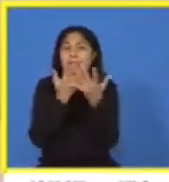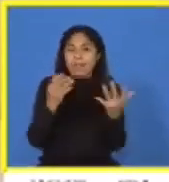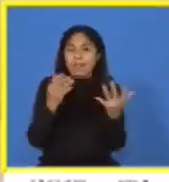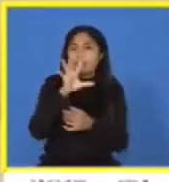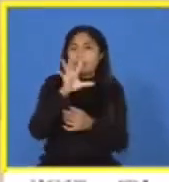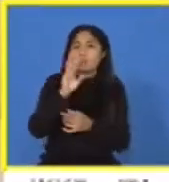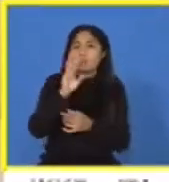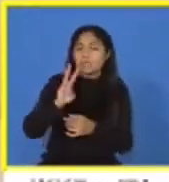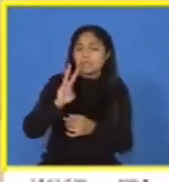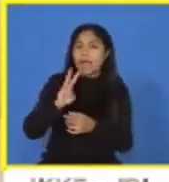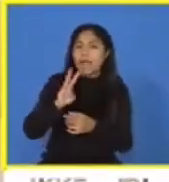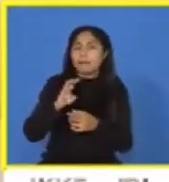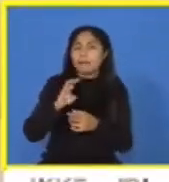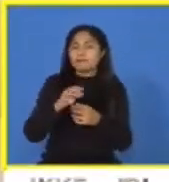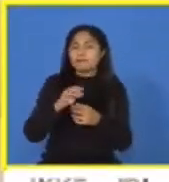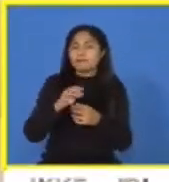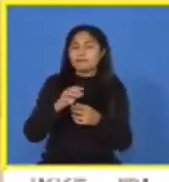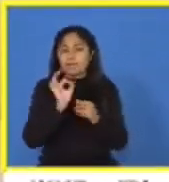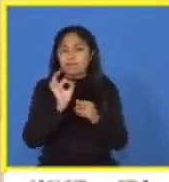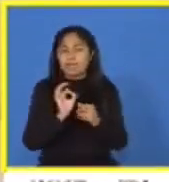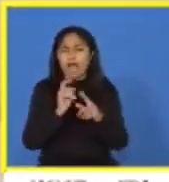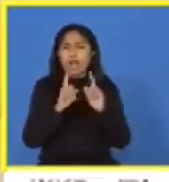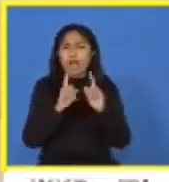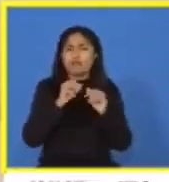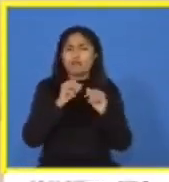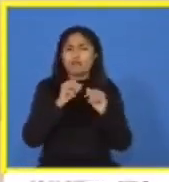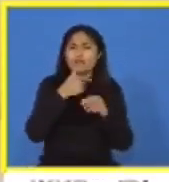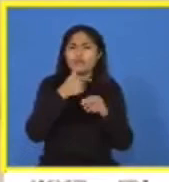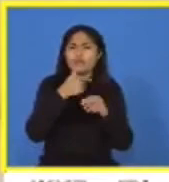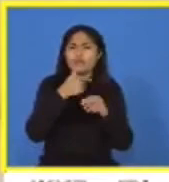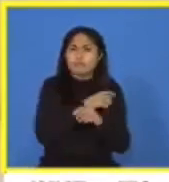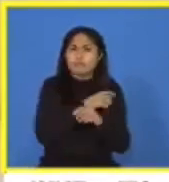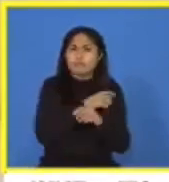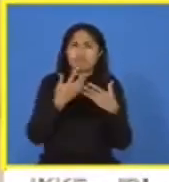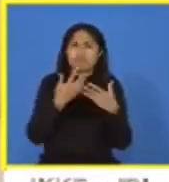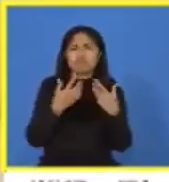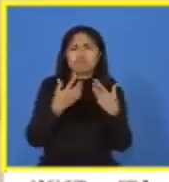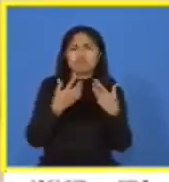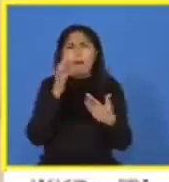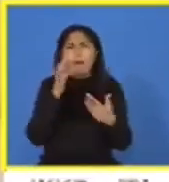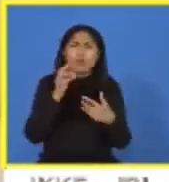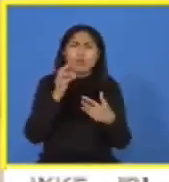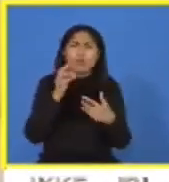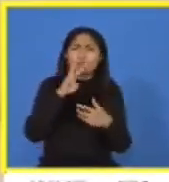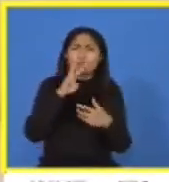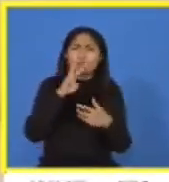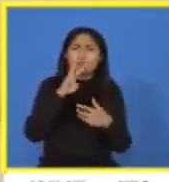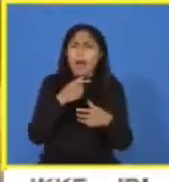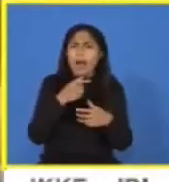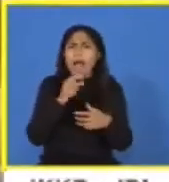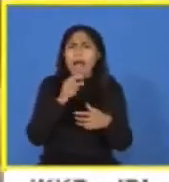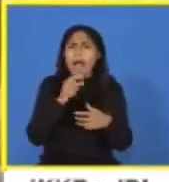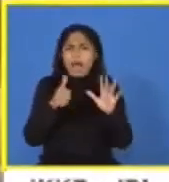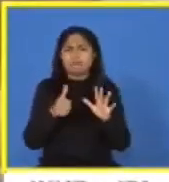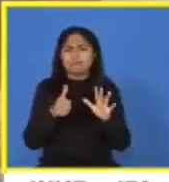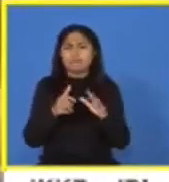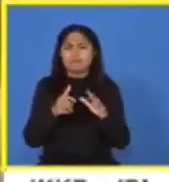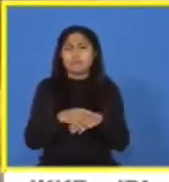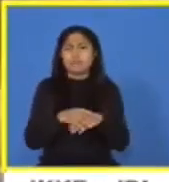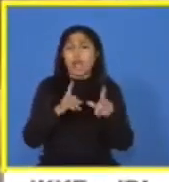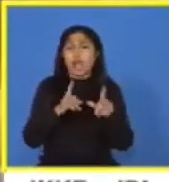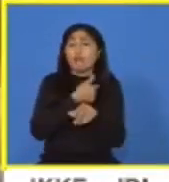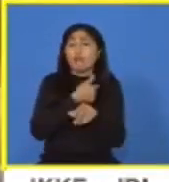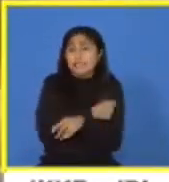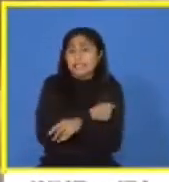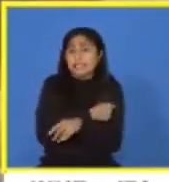53,12%, dan vaksin kedua ini sangat miris karena baru ke angka 27,05. Ya. Nah, kalau kaitan dengan vaksin